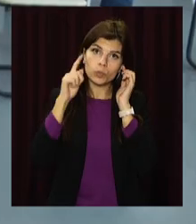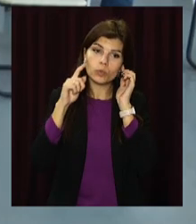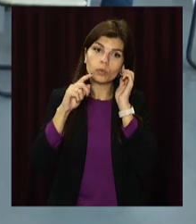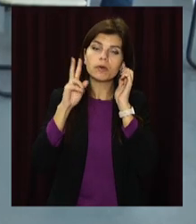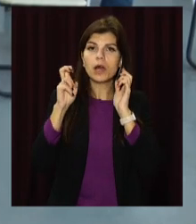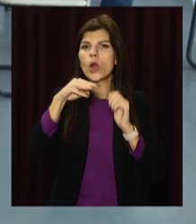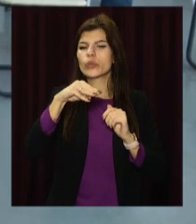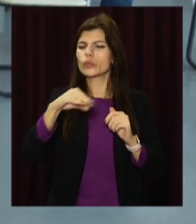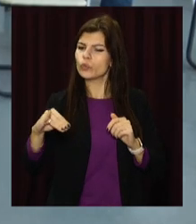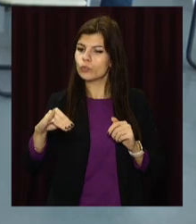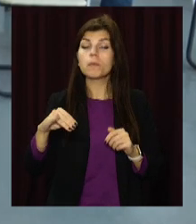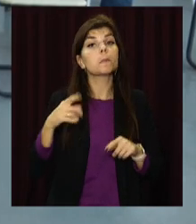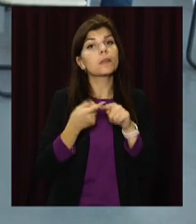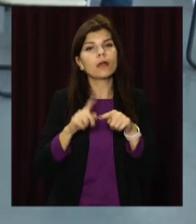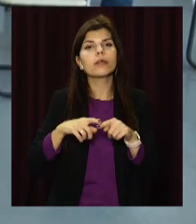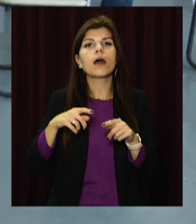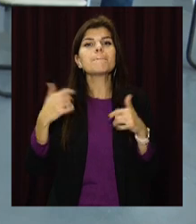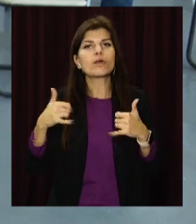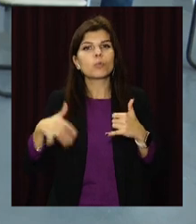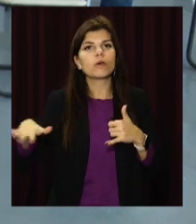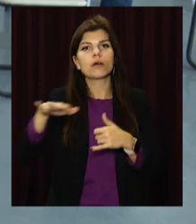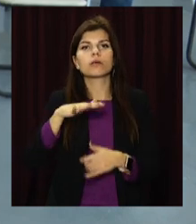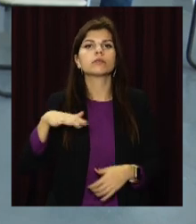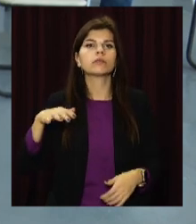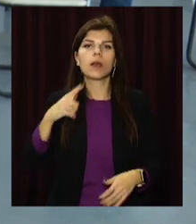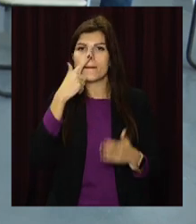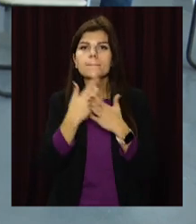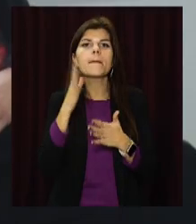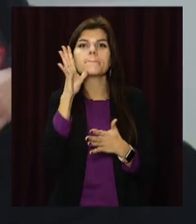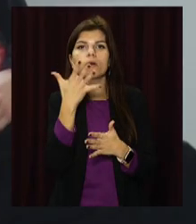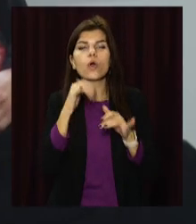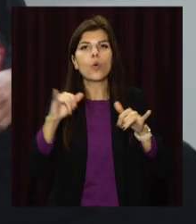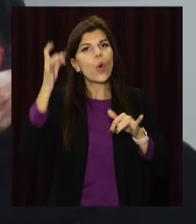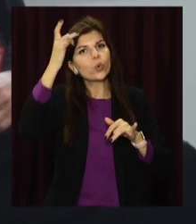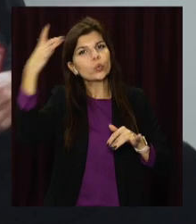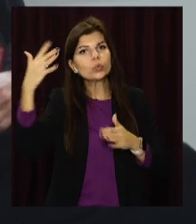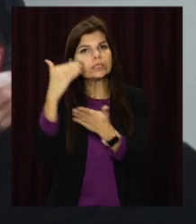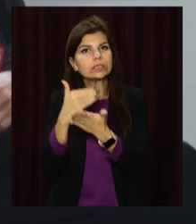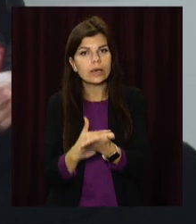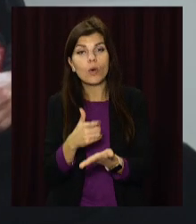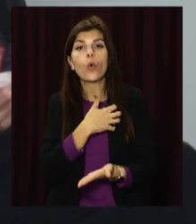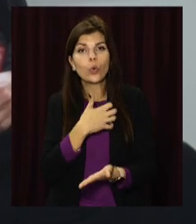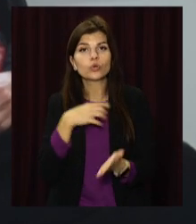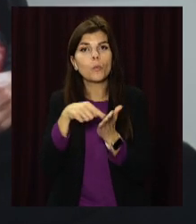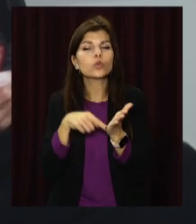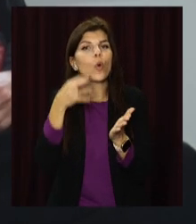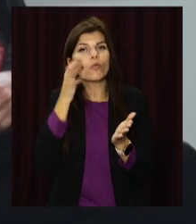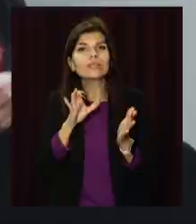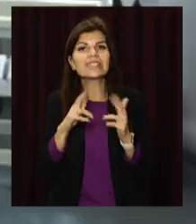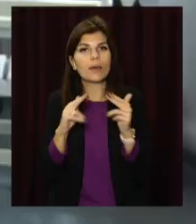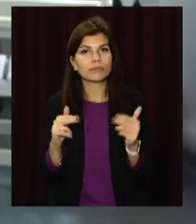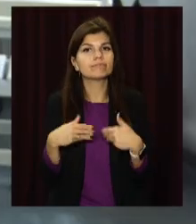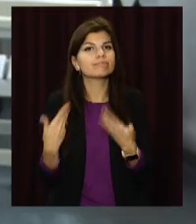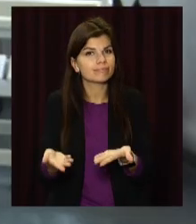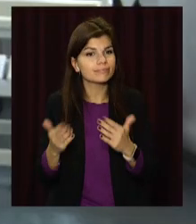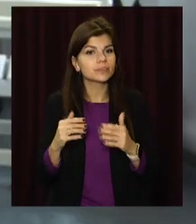Це єдиний незалежний арт-простір в Маріуполі. Там вони понад 5 років розвивають культурну систему. Прагнуть поділитися досвідом із Дніпром.